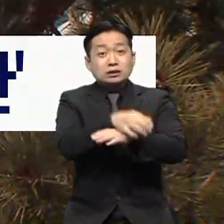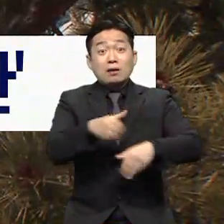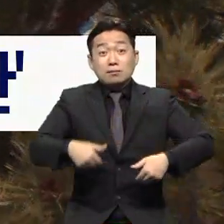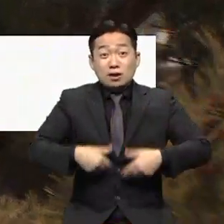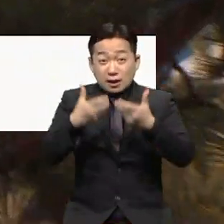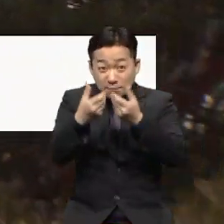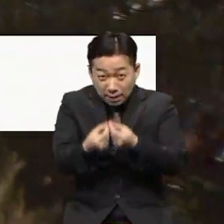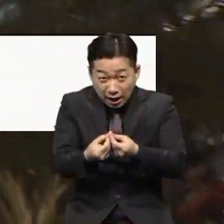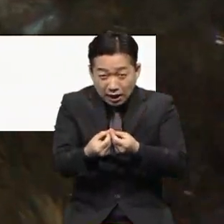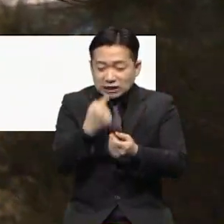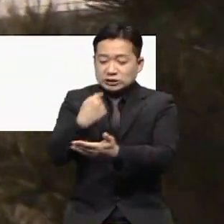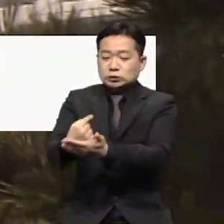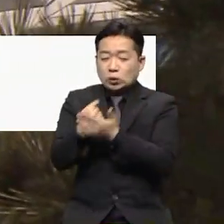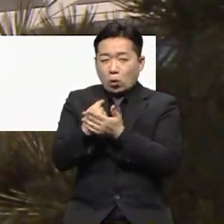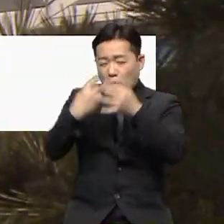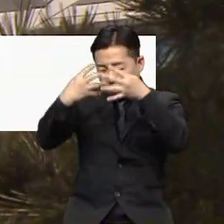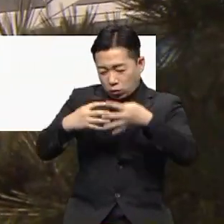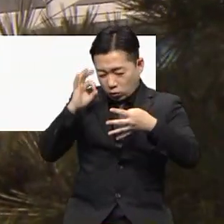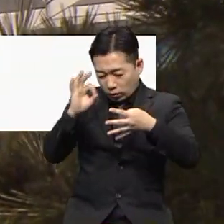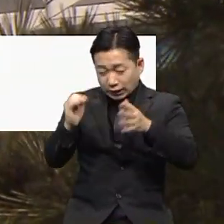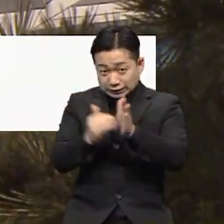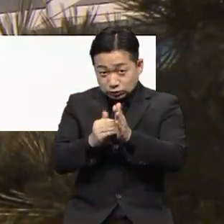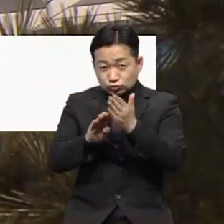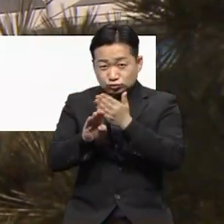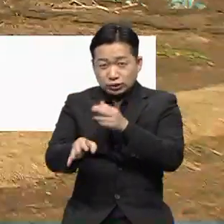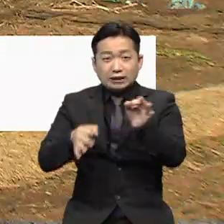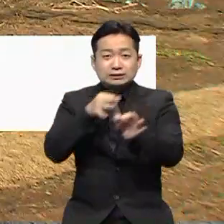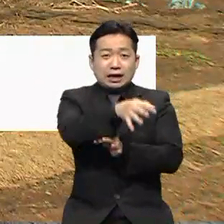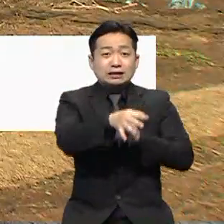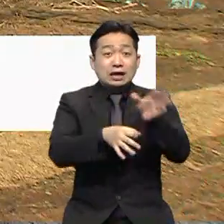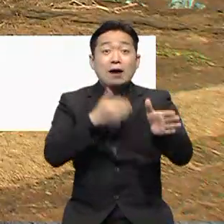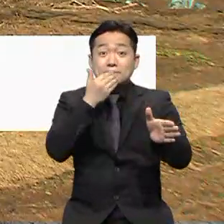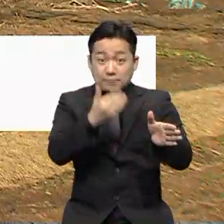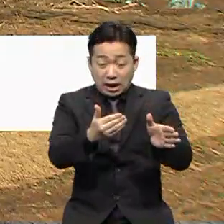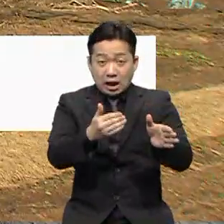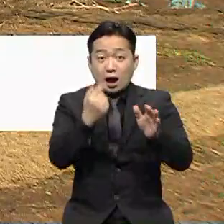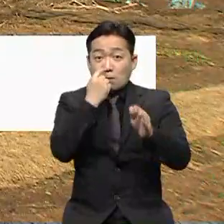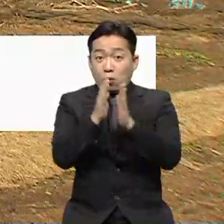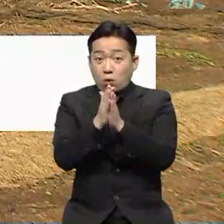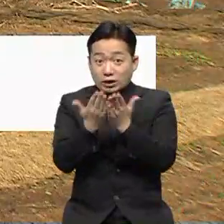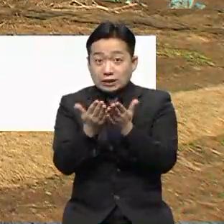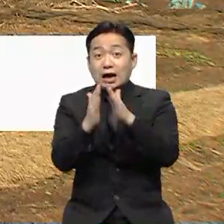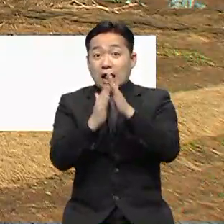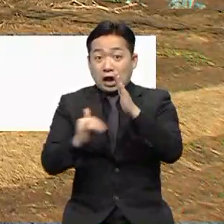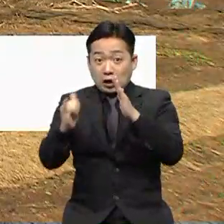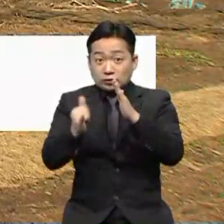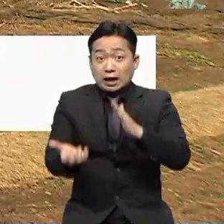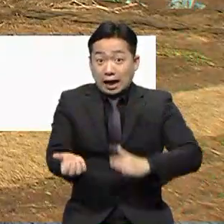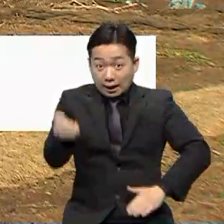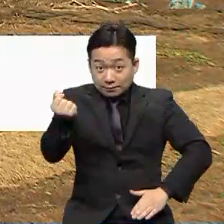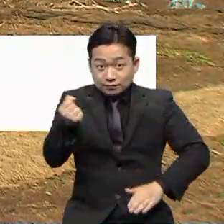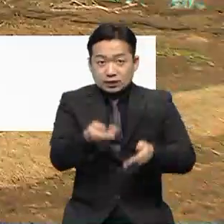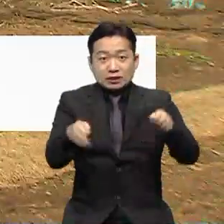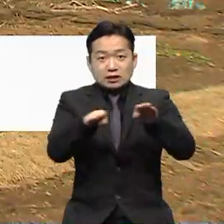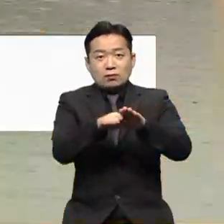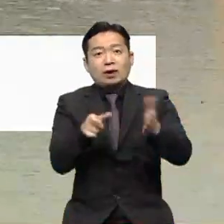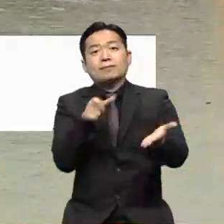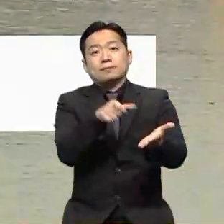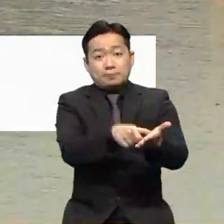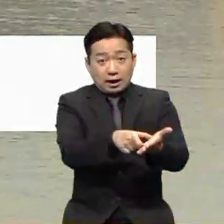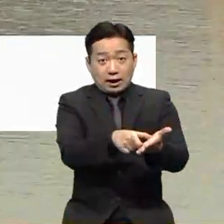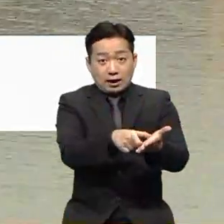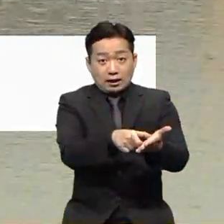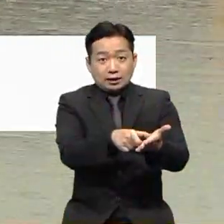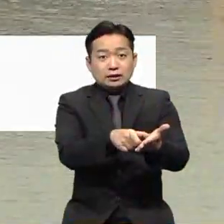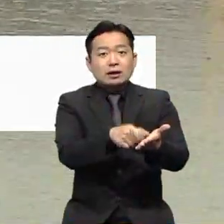경우 신고를 해야만 사고 팔 수 있도록 할 계획입니다. 본인과 가족의 부동산 소유 내역을 해당 기관에 등록하는